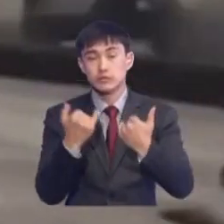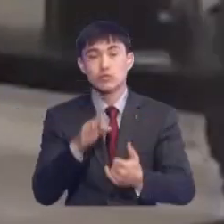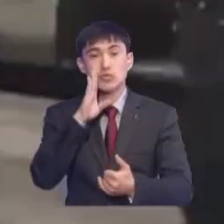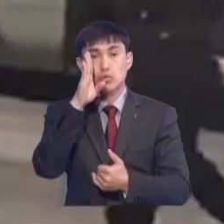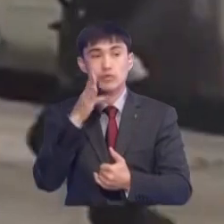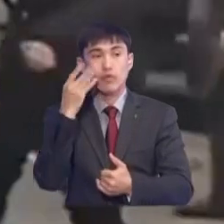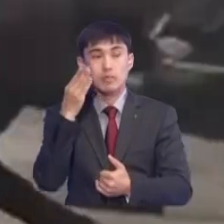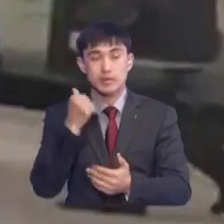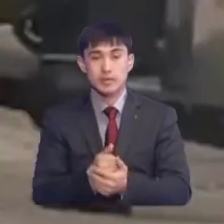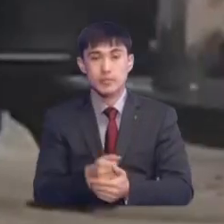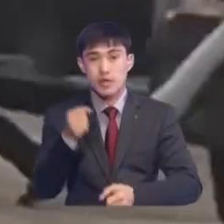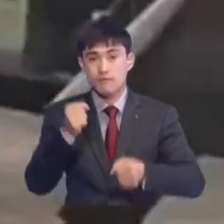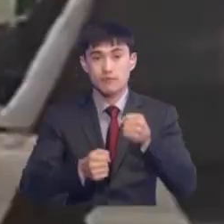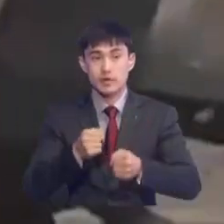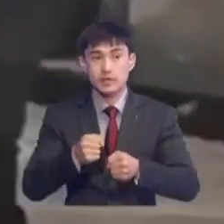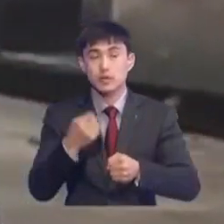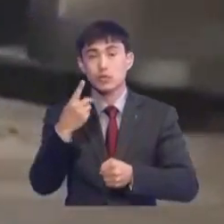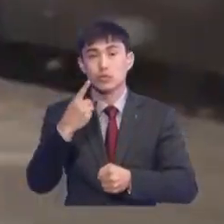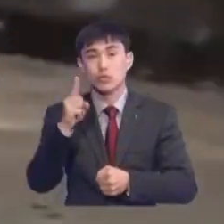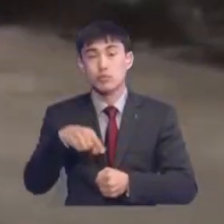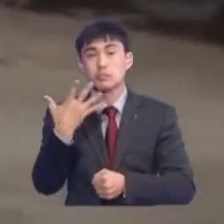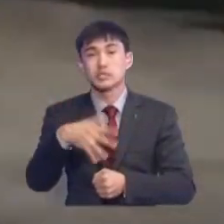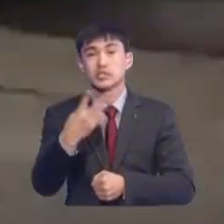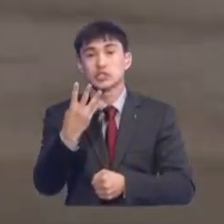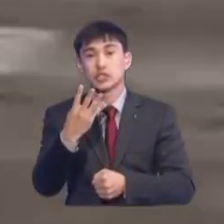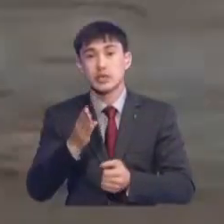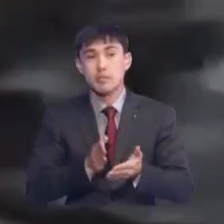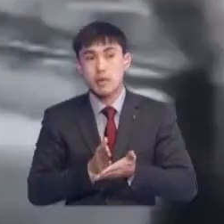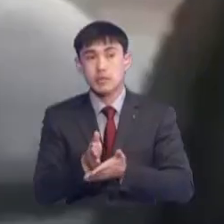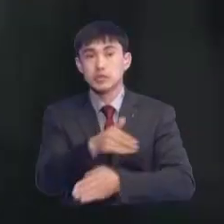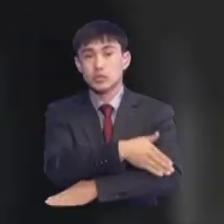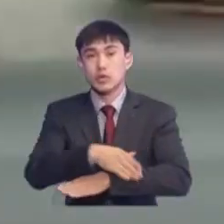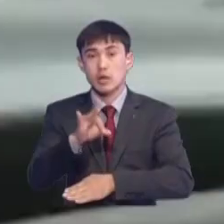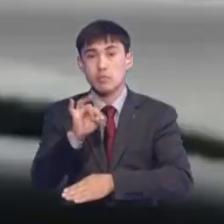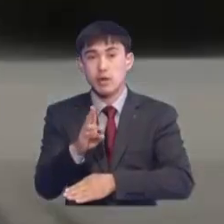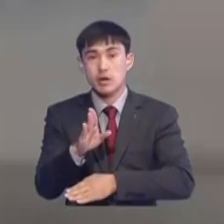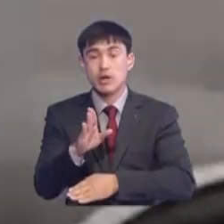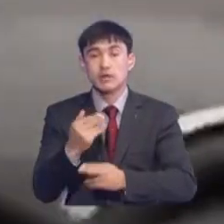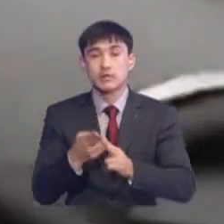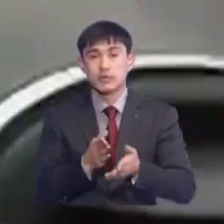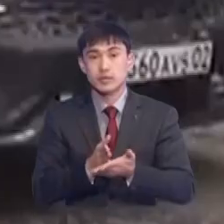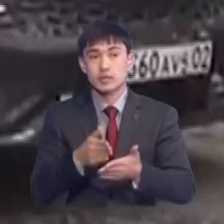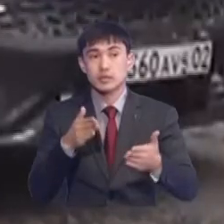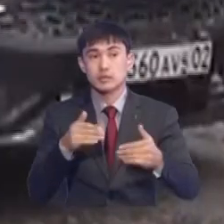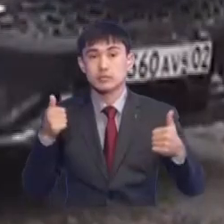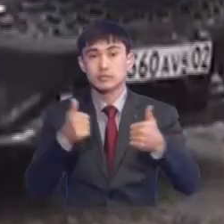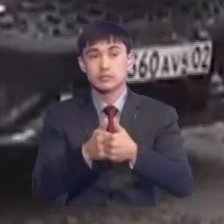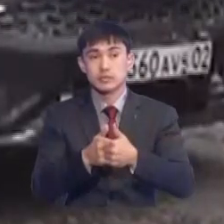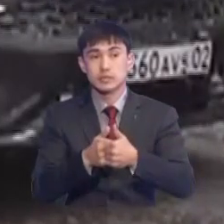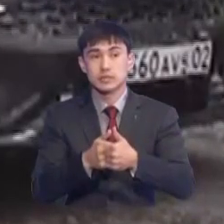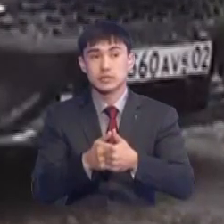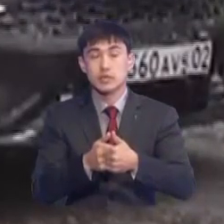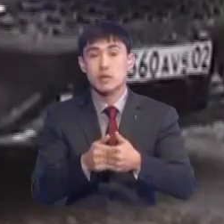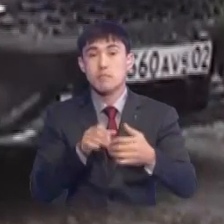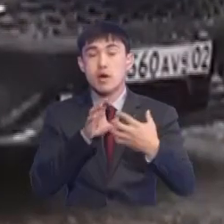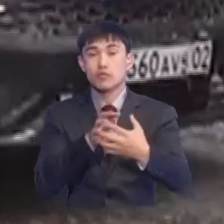утром в Алматы водитель маршрута номер 50 4 следуя по проспекту раимбек в Восточном направлении допустил Столкновение с ехавшим